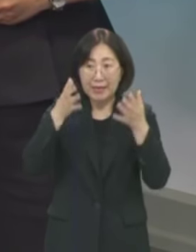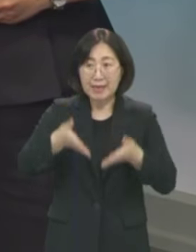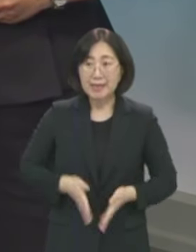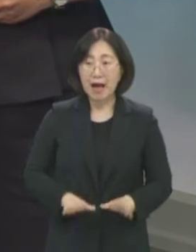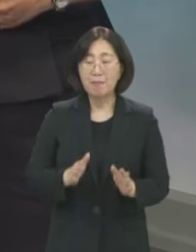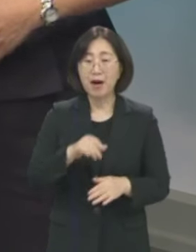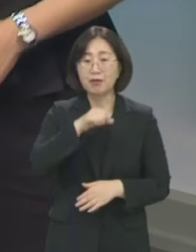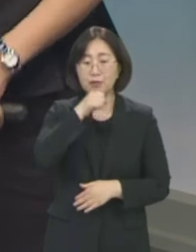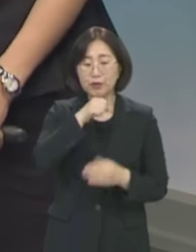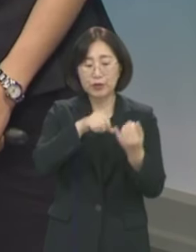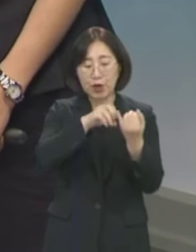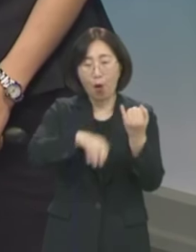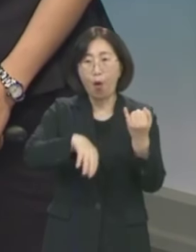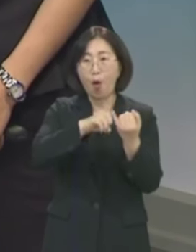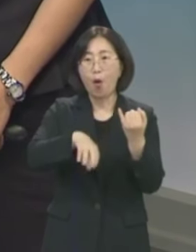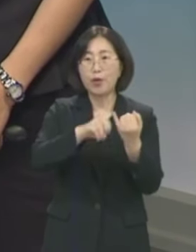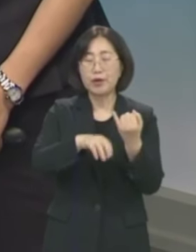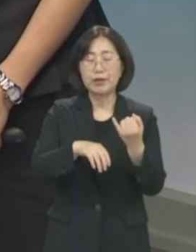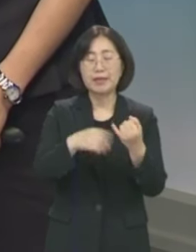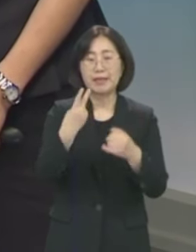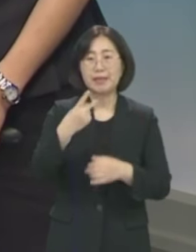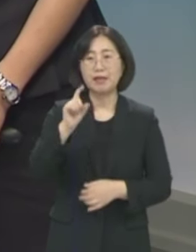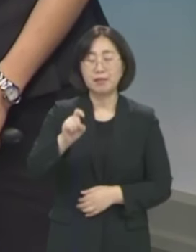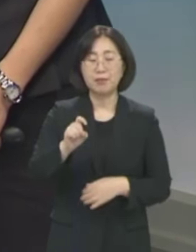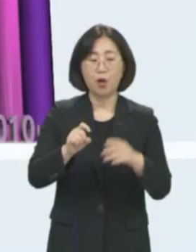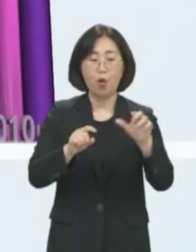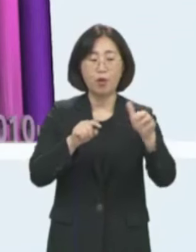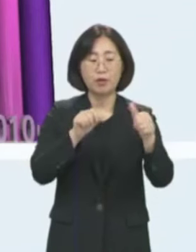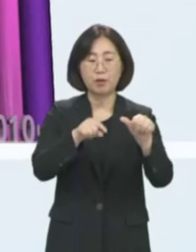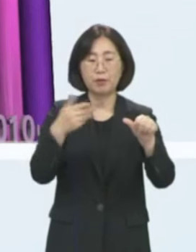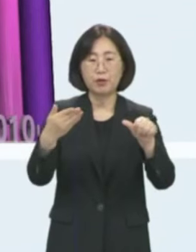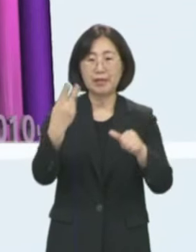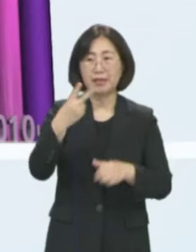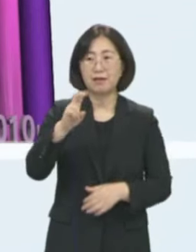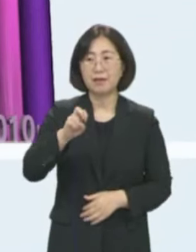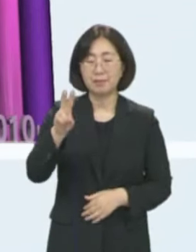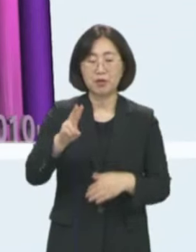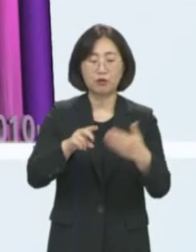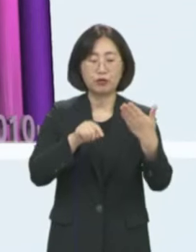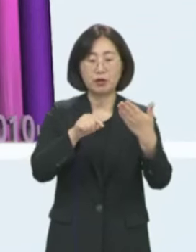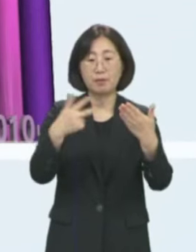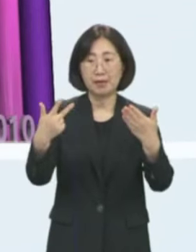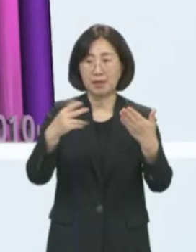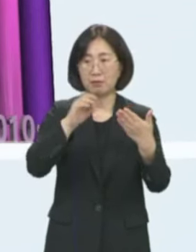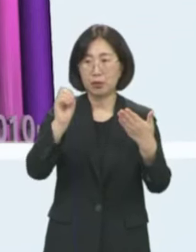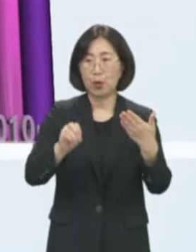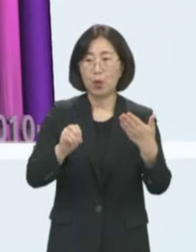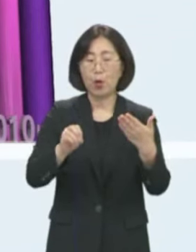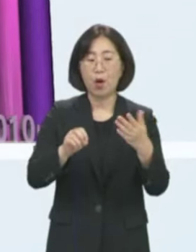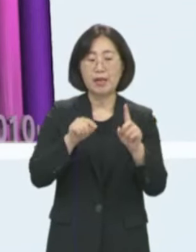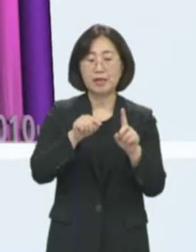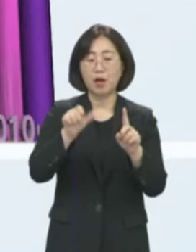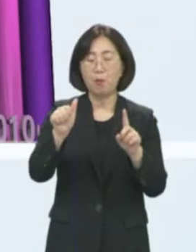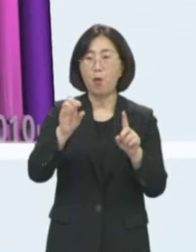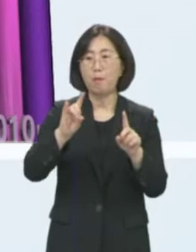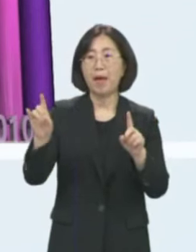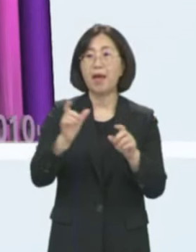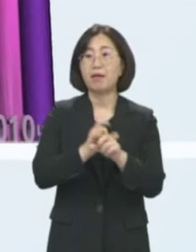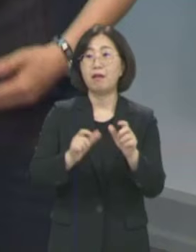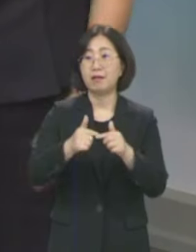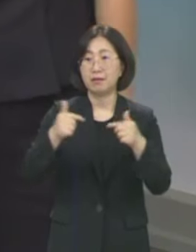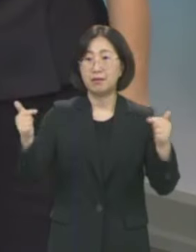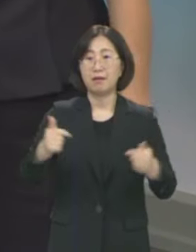꼽히는 조산율은 2010년 5.9%에서 2022년 9.7%로 1.5배 이상